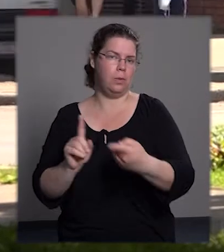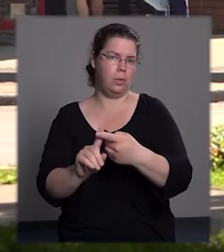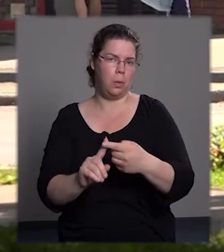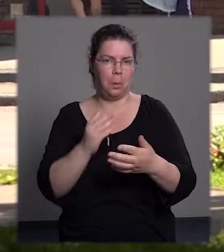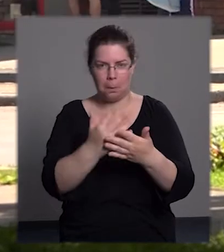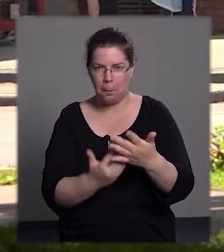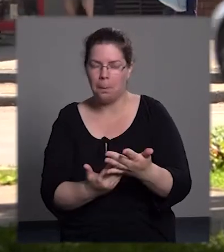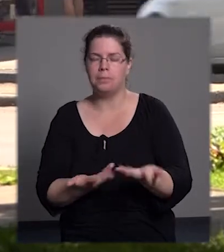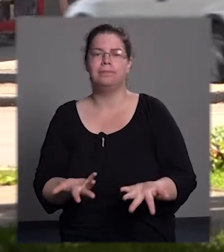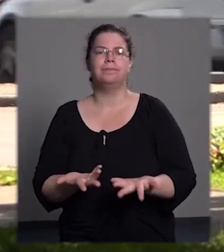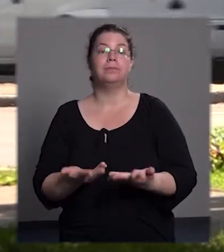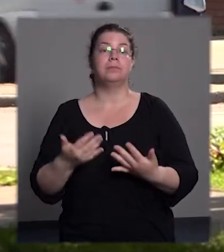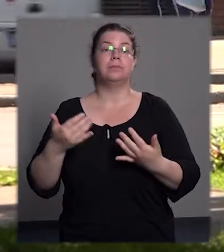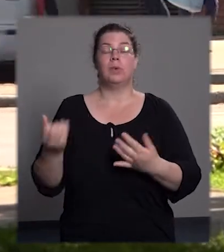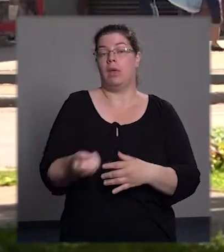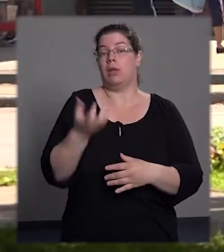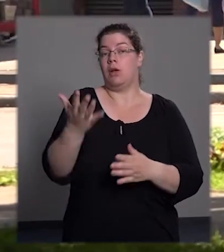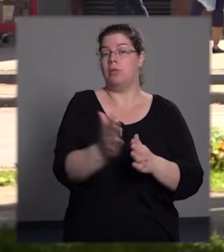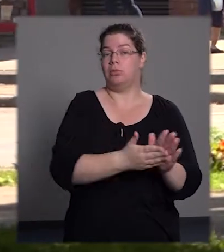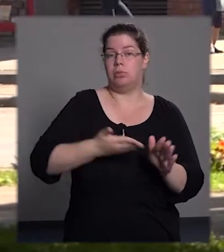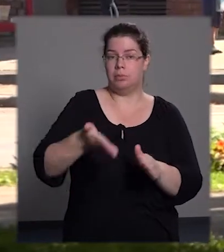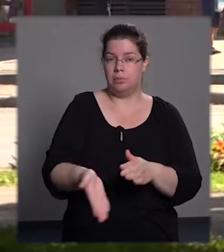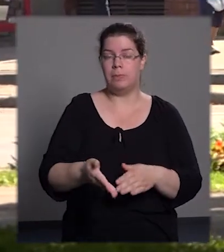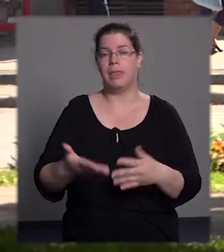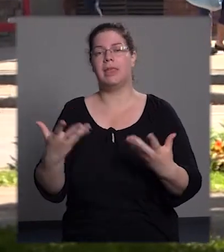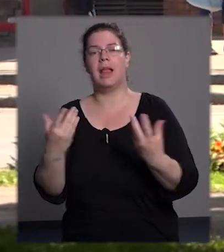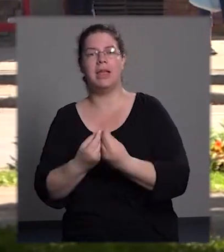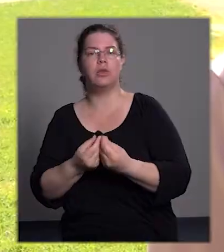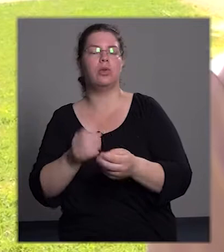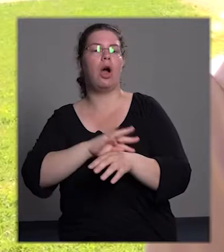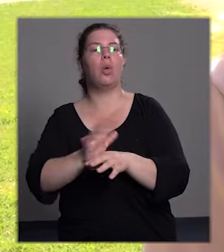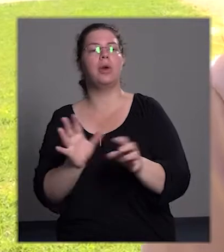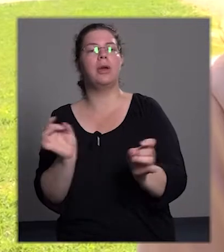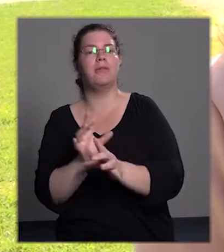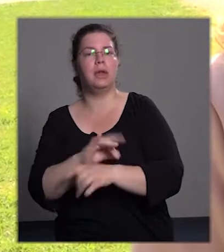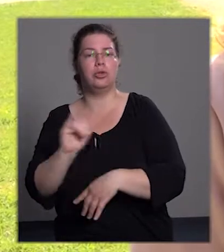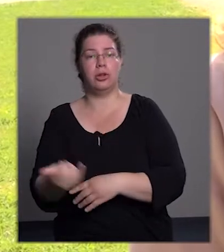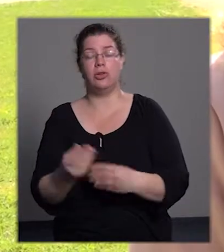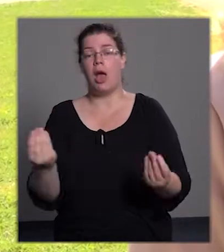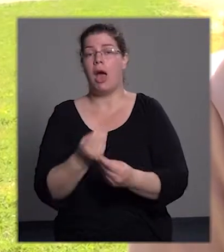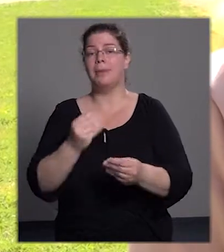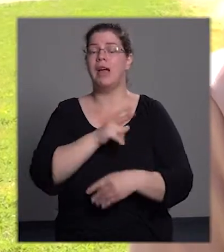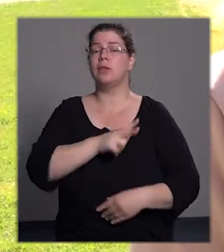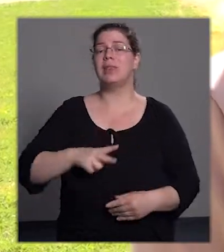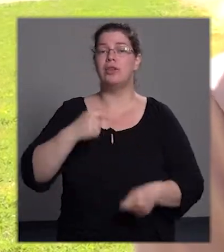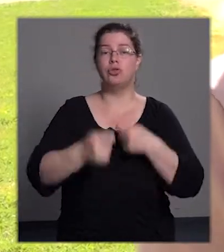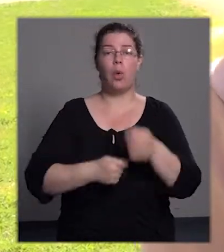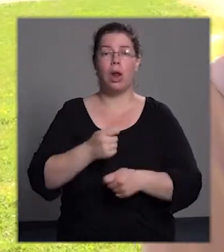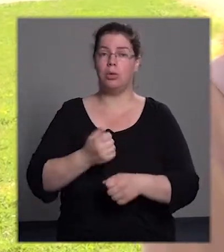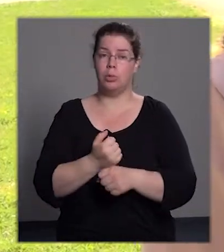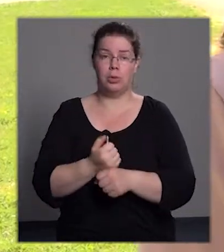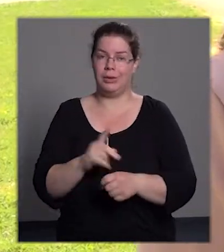Hát megkezdődött a tavasz. A tavasszal együtt ugye a koronavírus is, ami a szociális foglalkoztató munkáját nem állíthatta